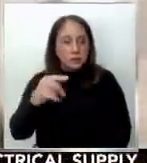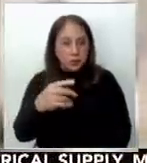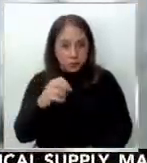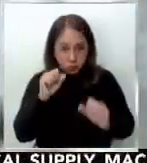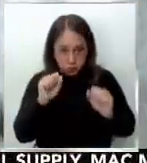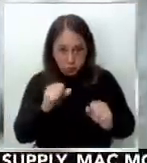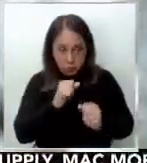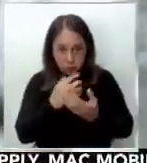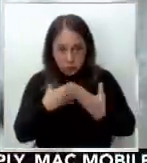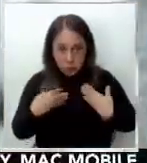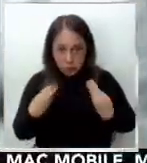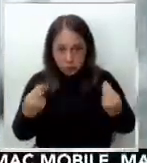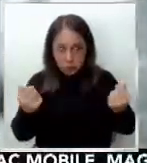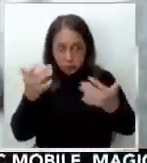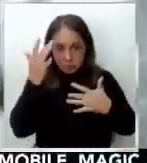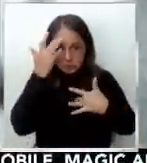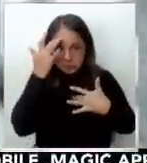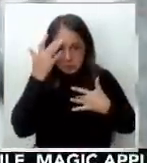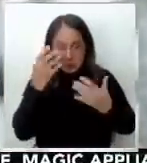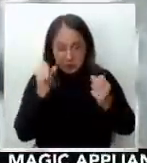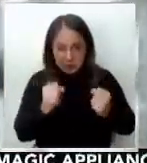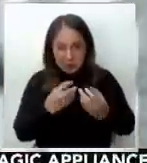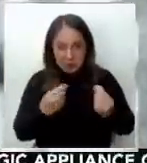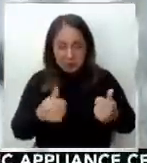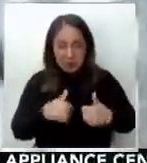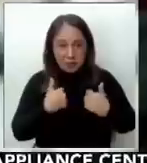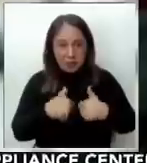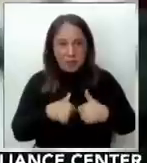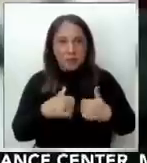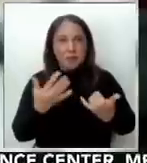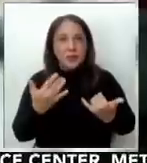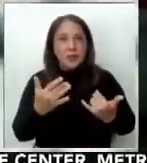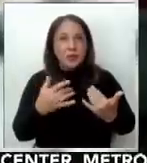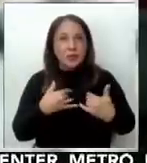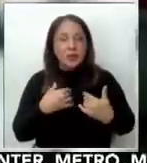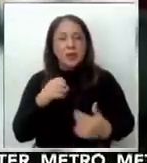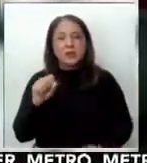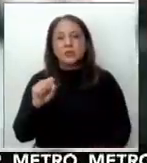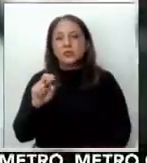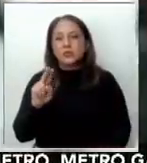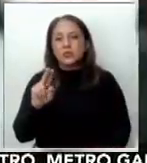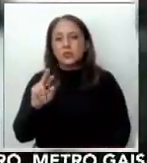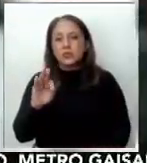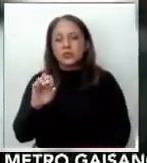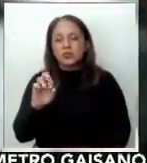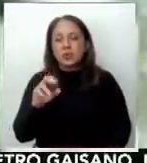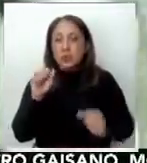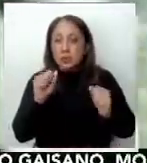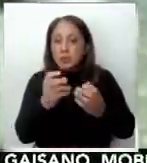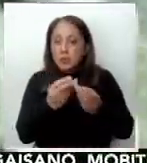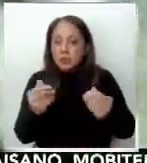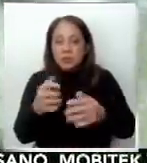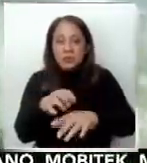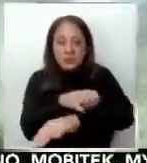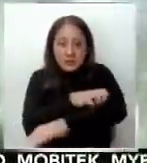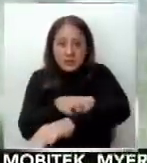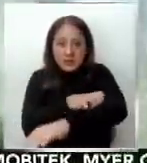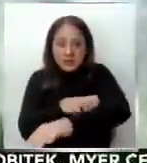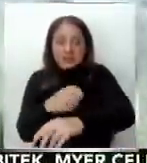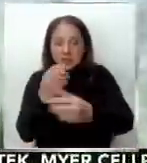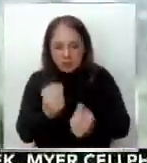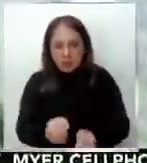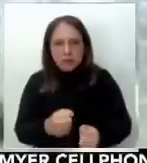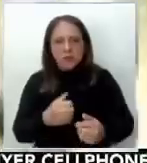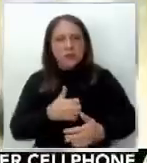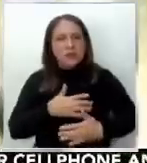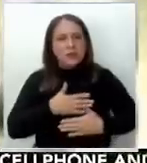nakapagpapagaling ng sakit ang paliligo mula sa talon? Nag-emit kasi sila ng mga sulfur. Pwede kasi ito makagaling ng mga skin diseases. Sa respiratory naman,